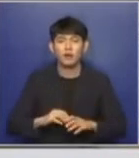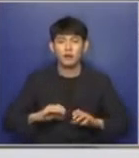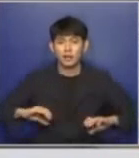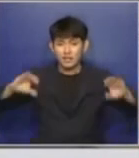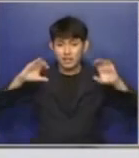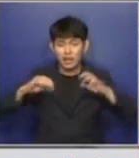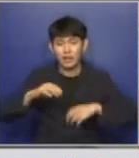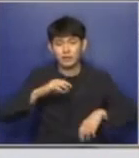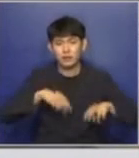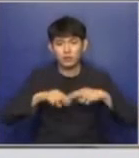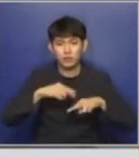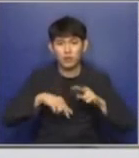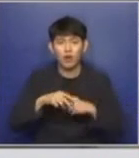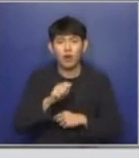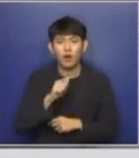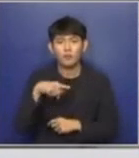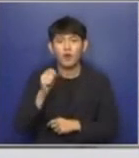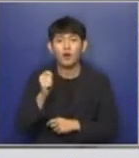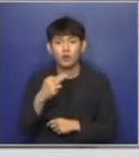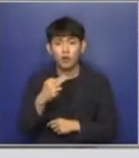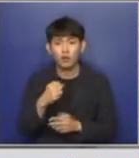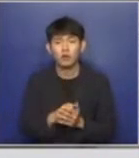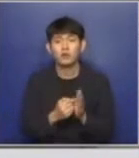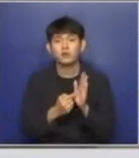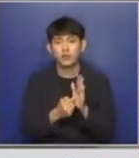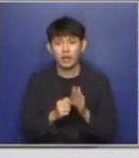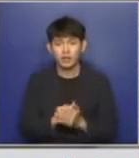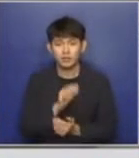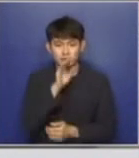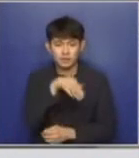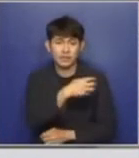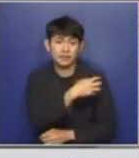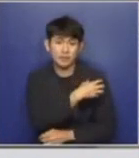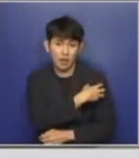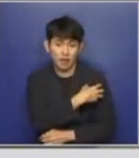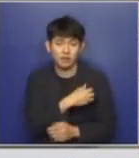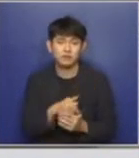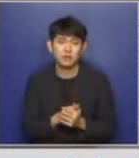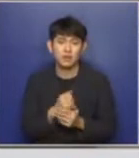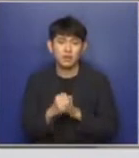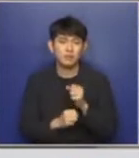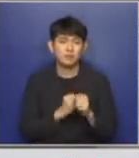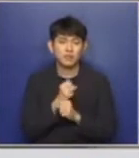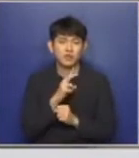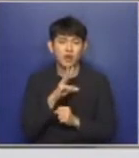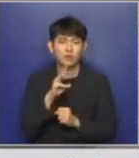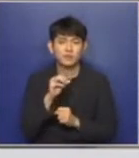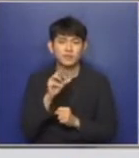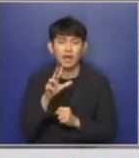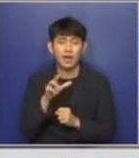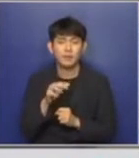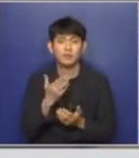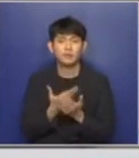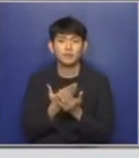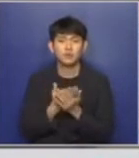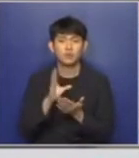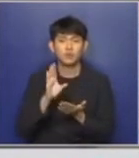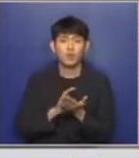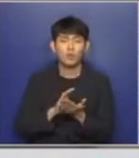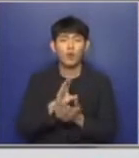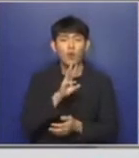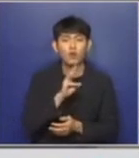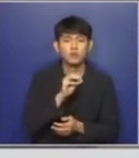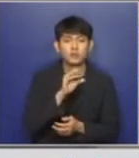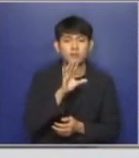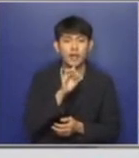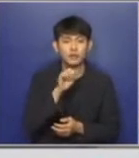ไม่ว่าจะเป็นเทศบาลเมืองดอนสักปี2563ได้รับงบประมาณไป 68.6